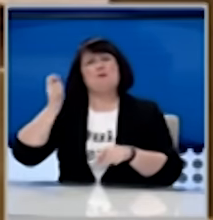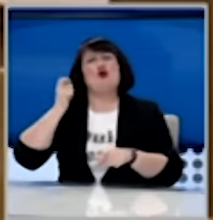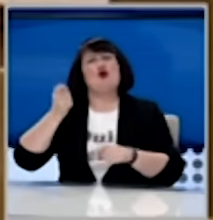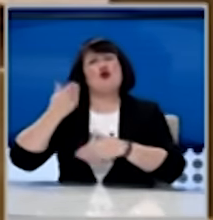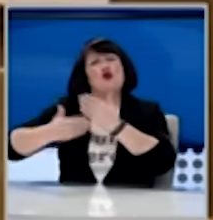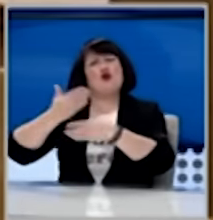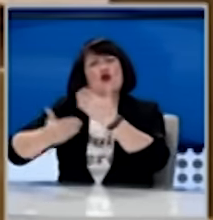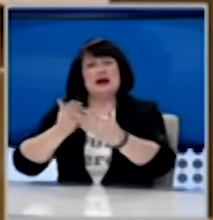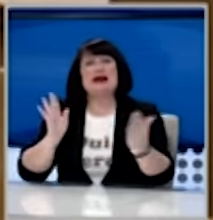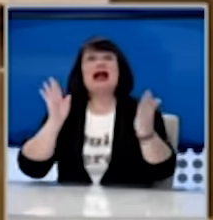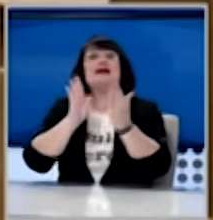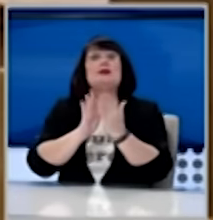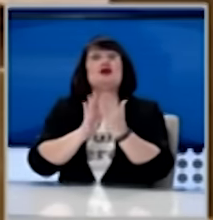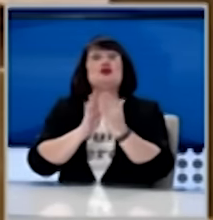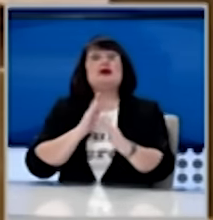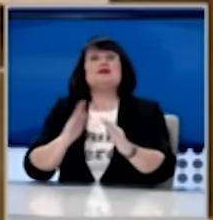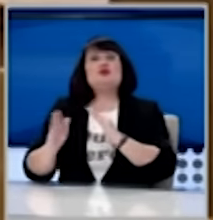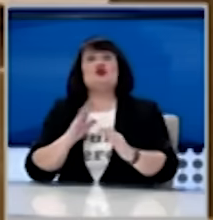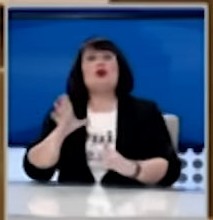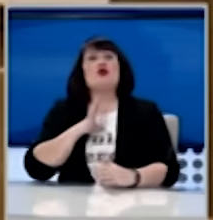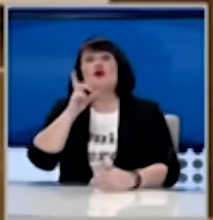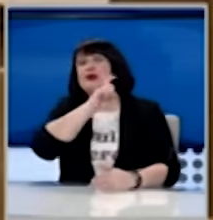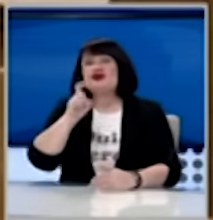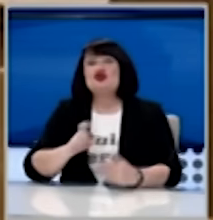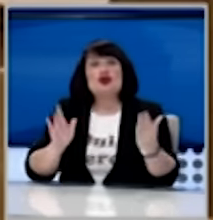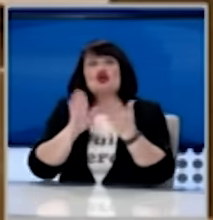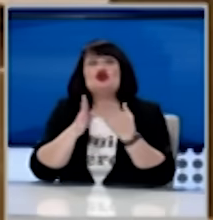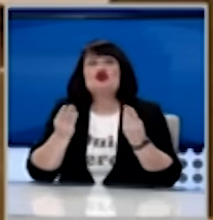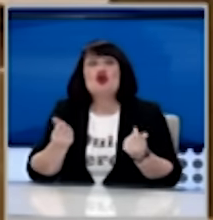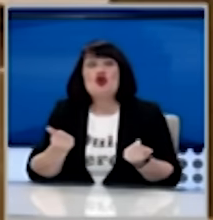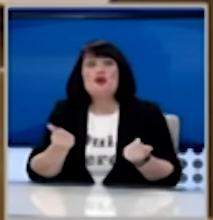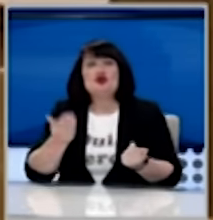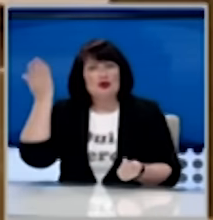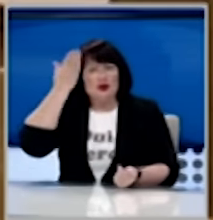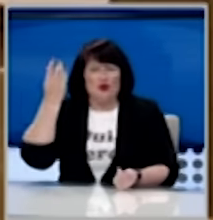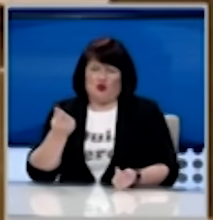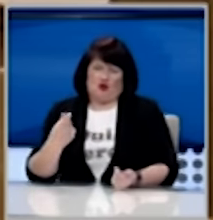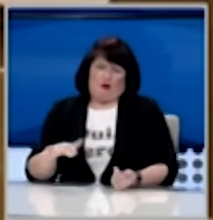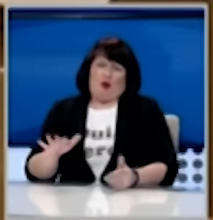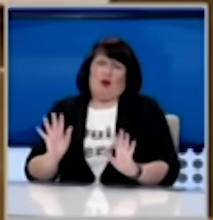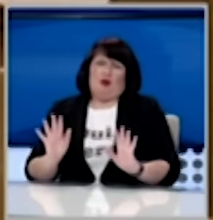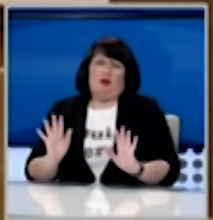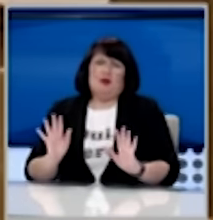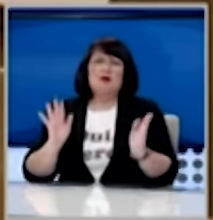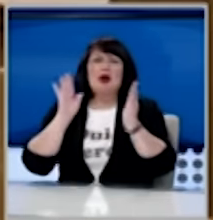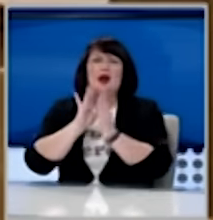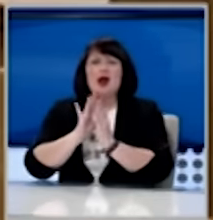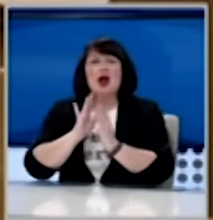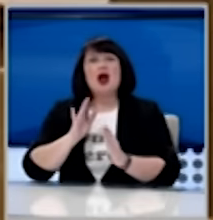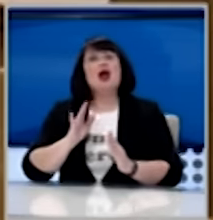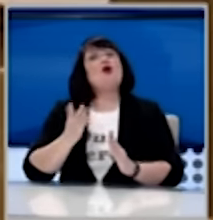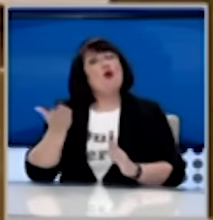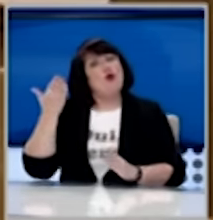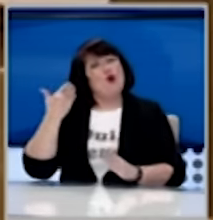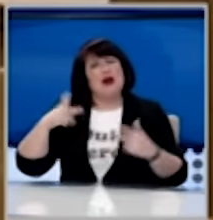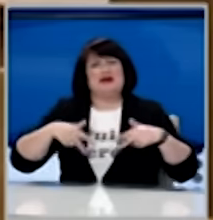που αντιμετωπίζει την ανθρώπ την προστασία της ανθρώπινης ζωής ως κόστος και έχει τη σφραγίδα όλων